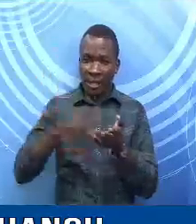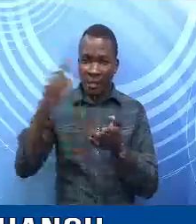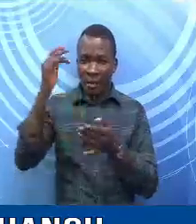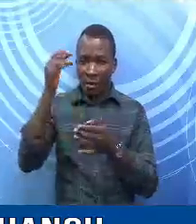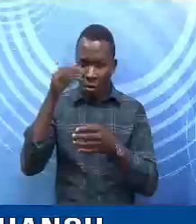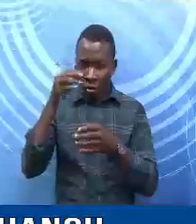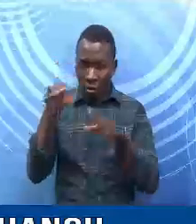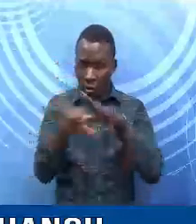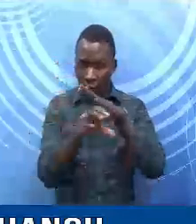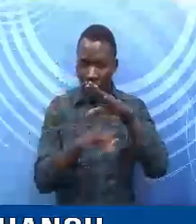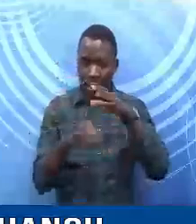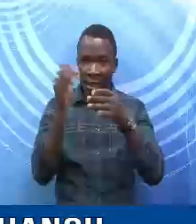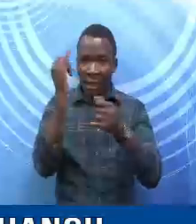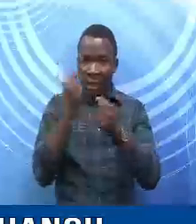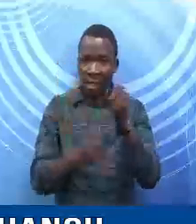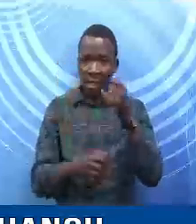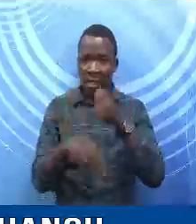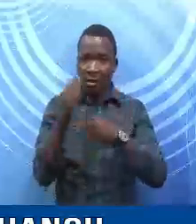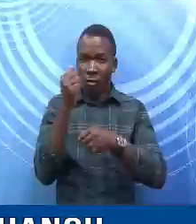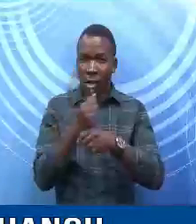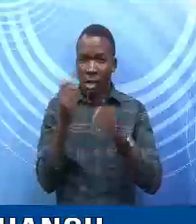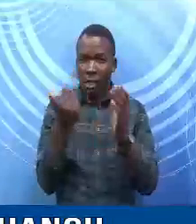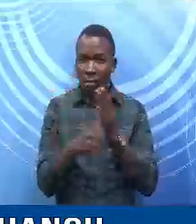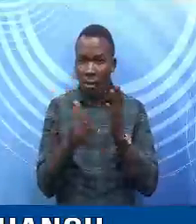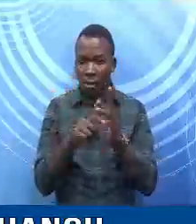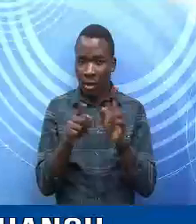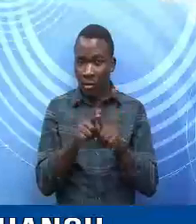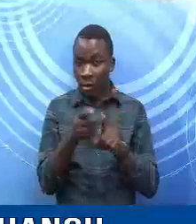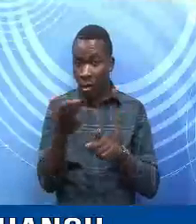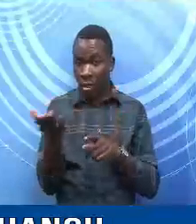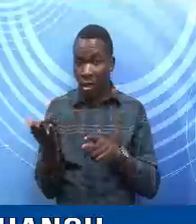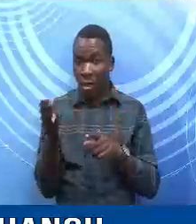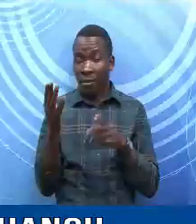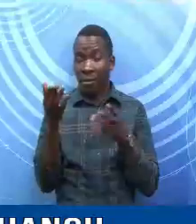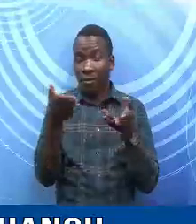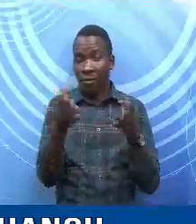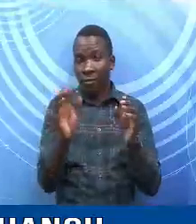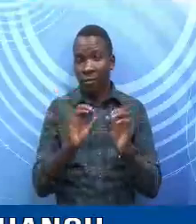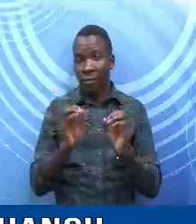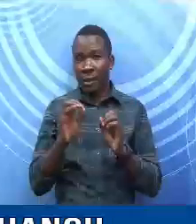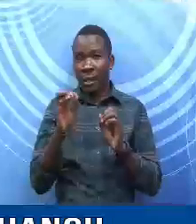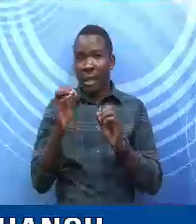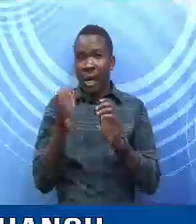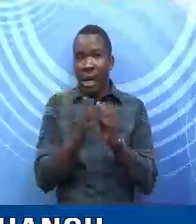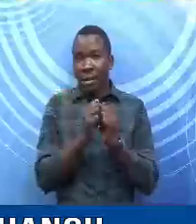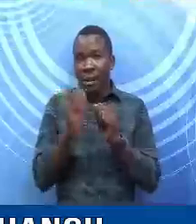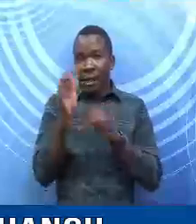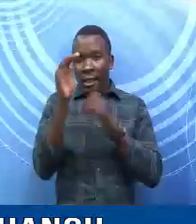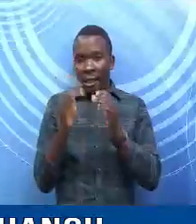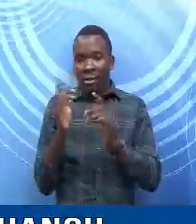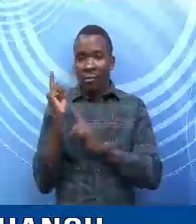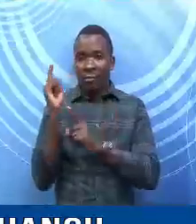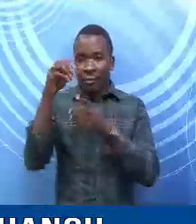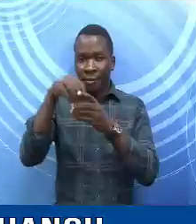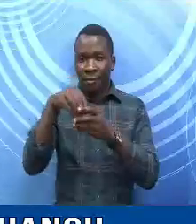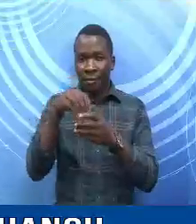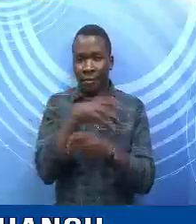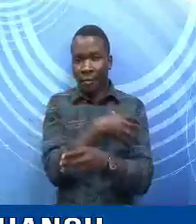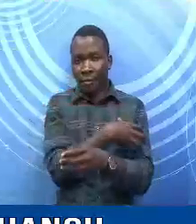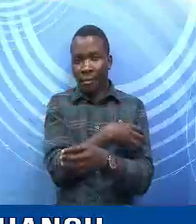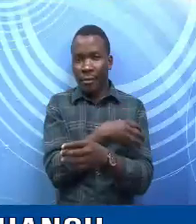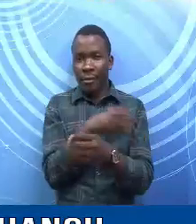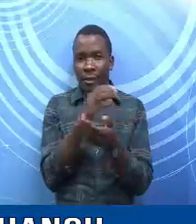by'umutekano muke bihavugwa dore ko ngo ku bufatanye bw'inzego z'ubuyobozi ndetse n'inzego z'umutekano ngo bashyizemo imbaraga bakoze